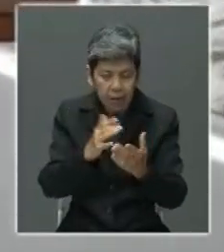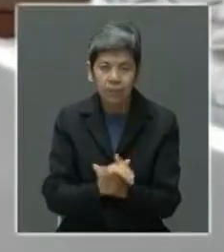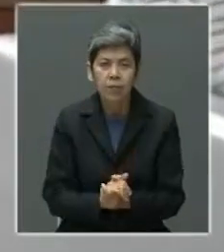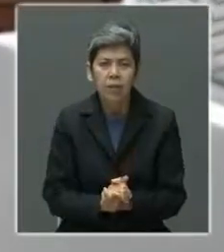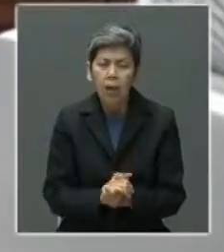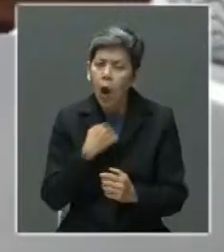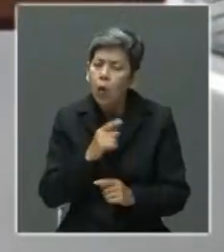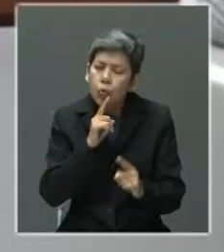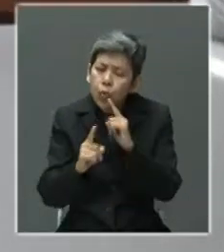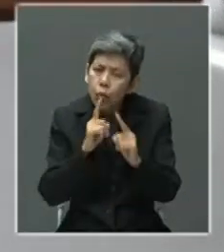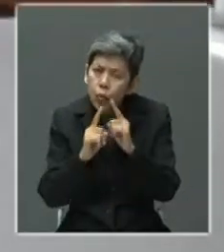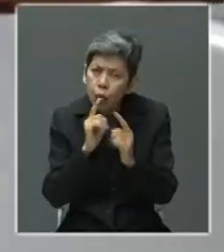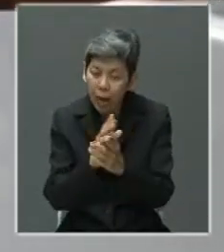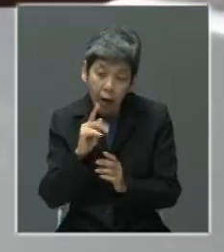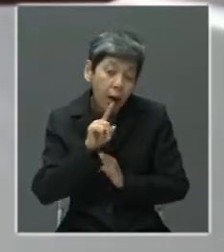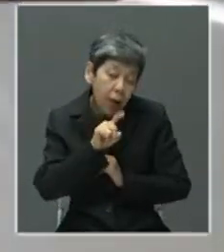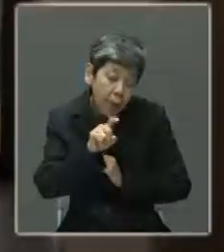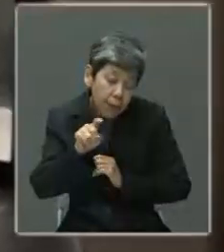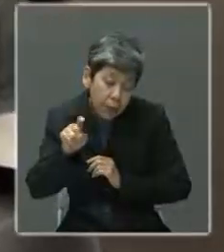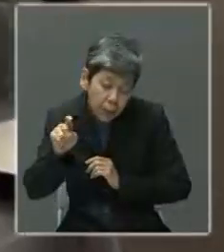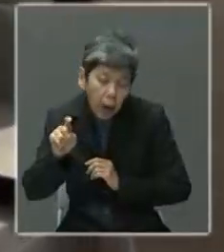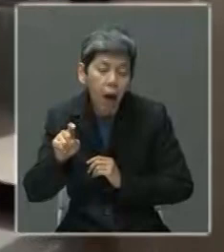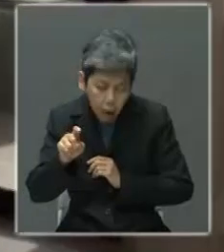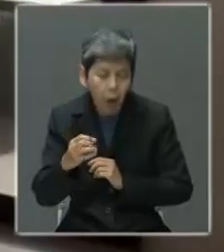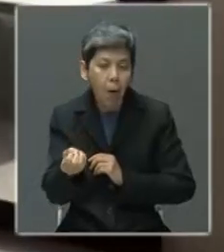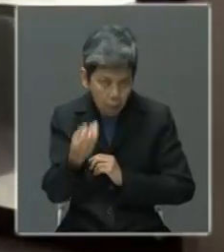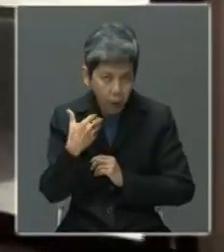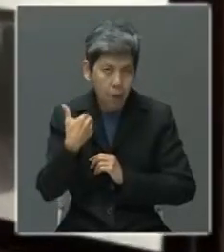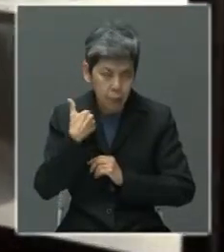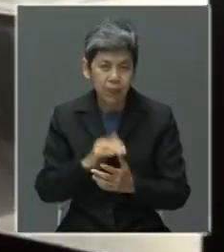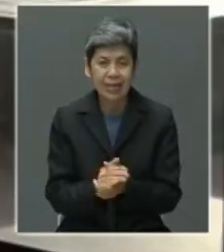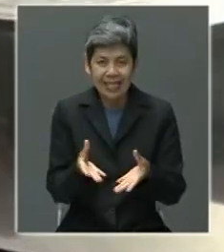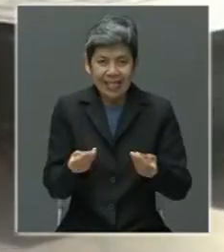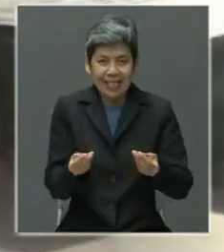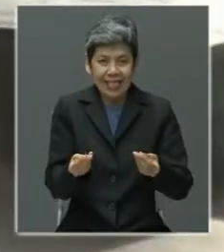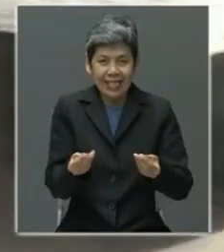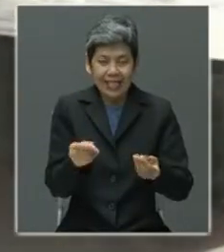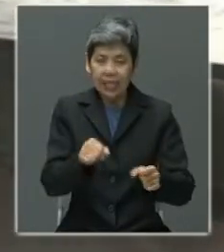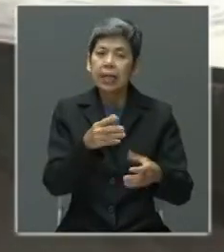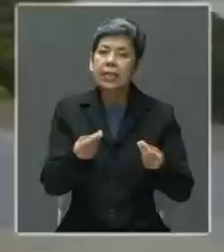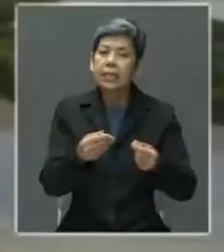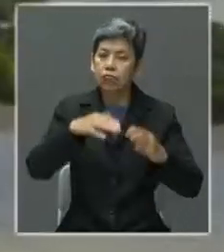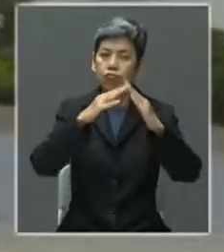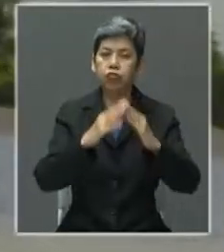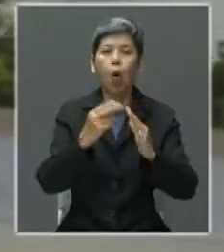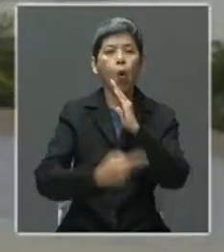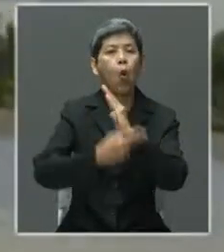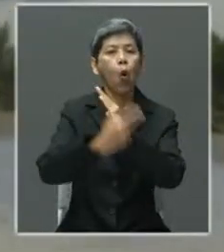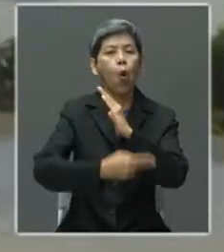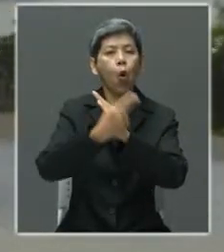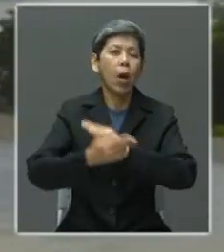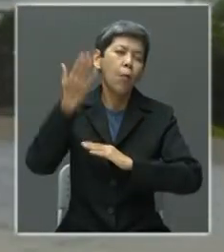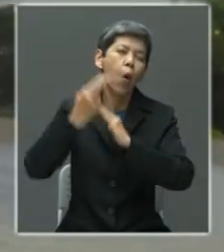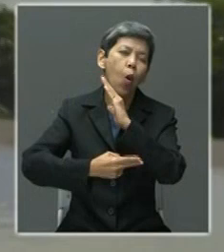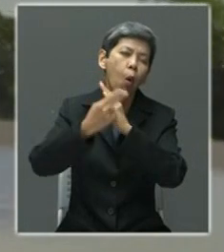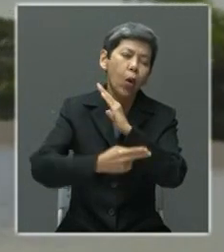จากการพูดคุยกับแหล่งข่าวในพื้นที่ครับก็ระบุให้เราฟังว่าที่ดินนะครับเป็นที่ตั้งของโรงแรมที่เป็นที่ตั้ง